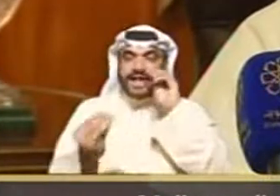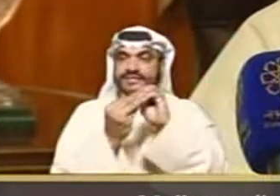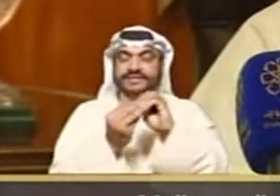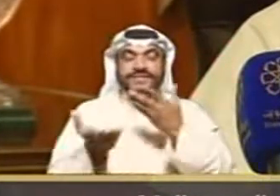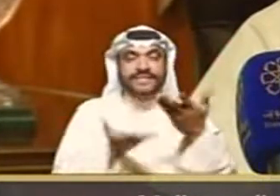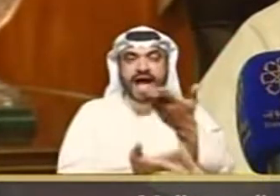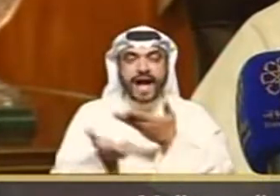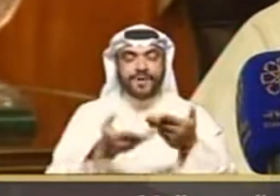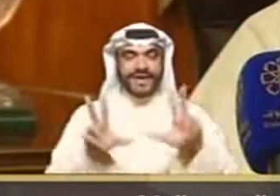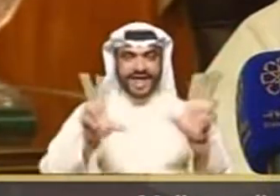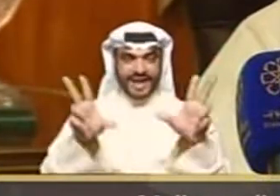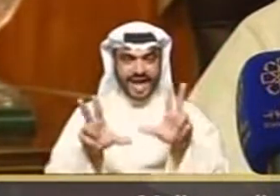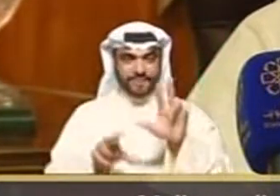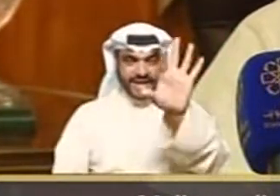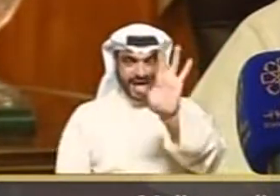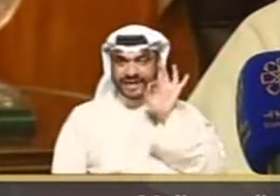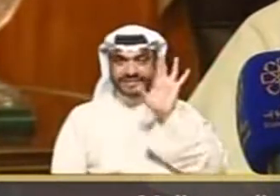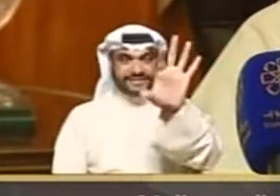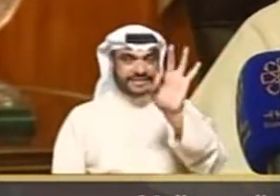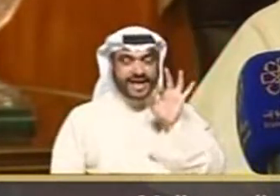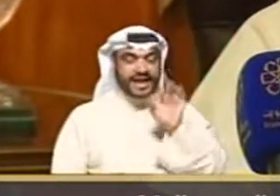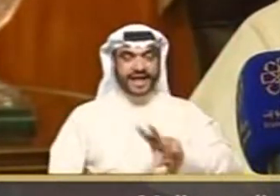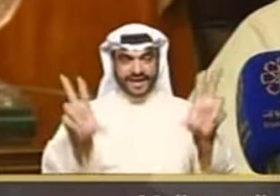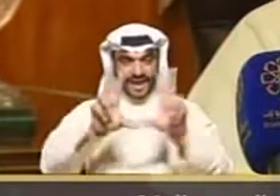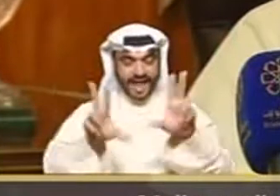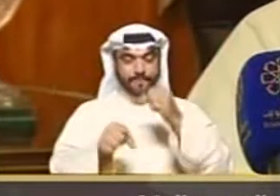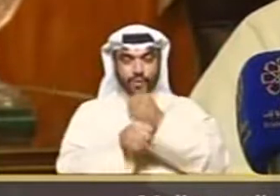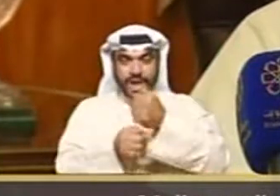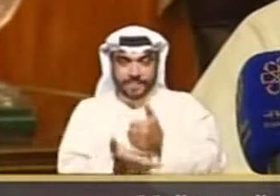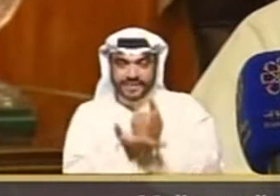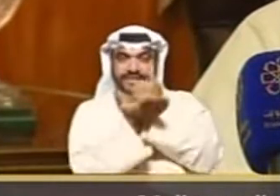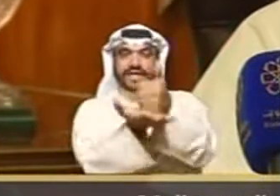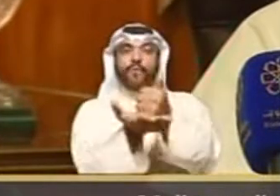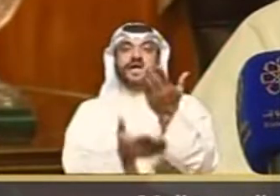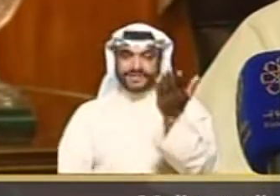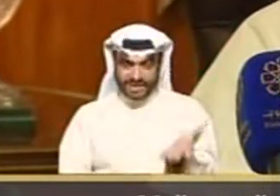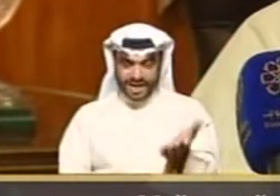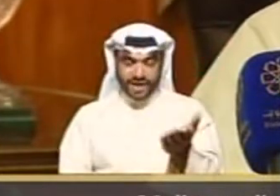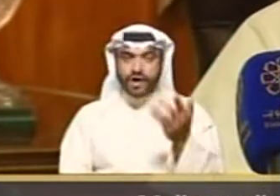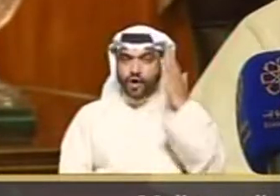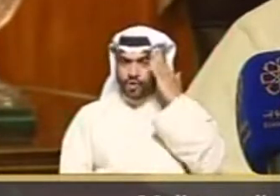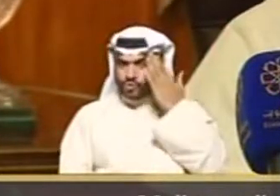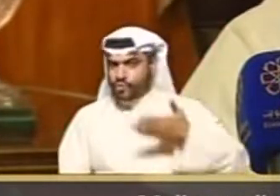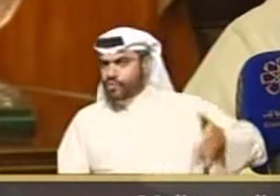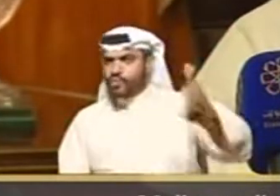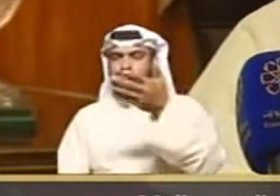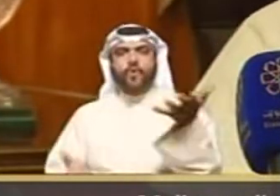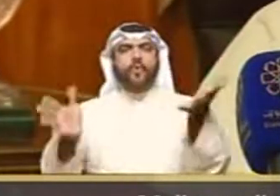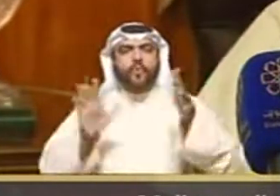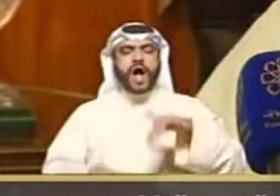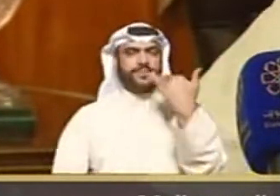بالإعلام. فاخترنا ثيمة قضية الإعلام والعمل التطوعي، لأن احنا نعتقد أن الكثير من الشباب اليوم